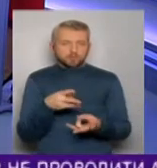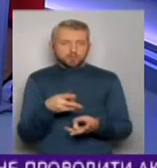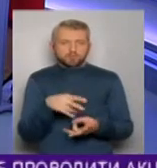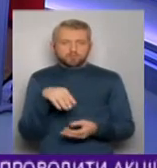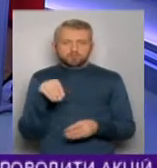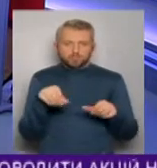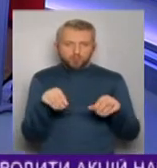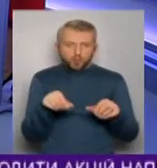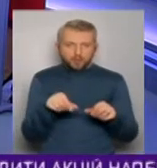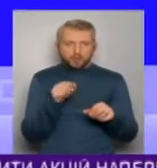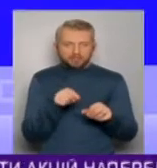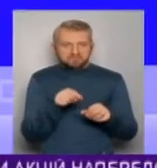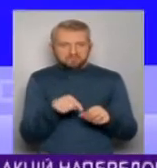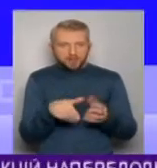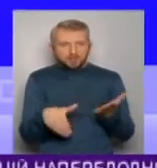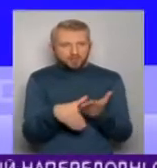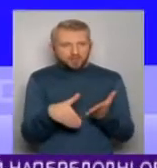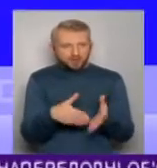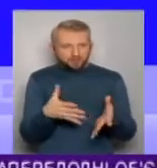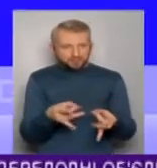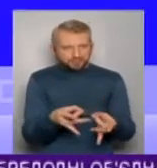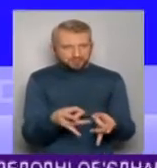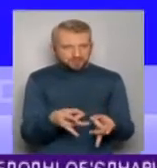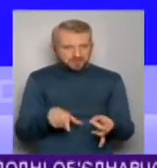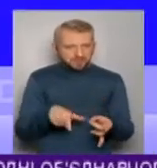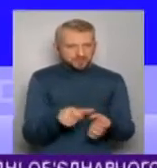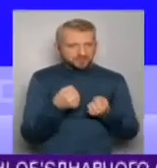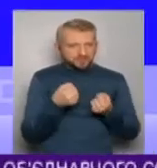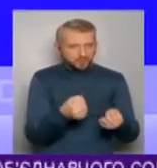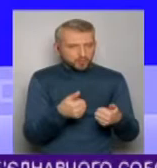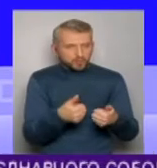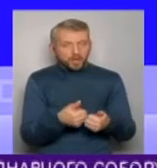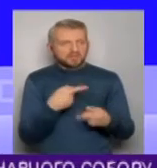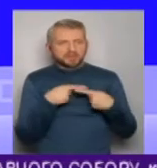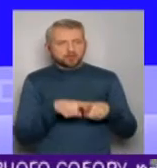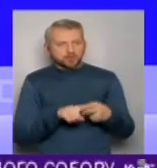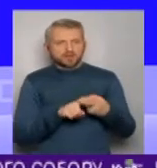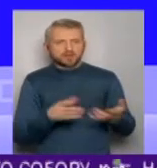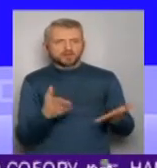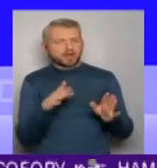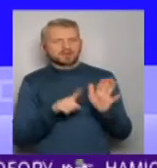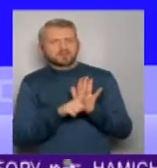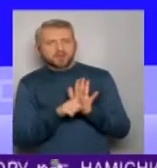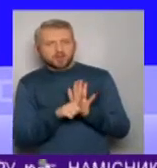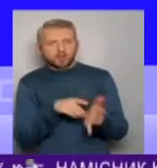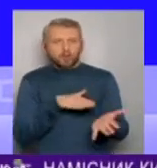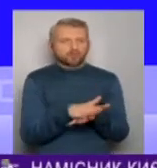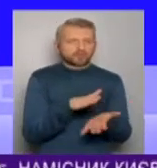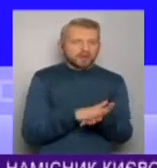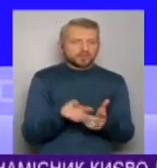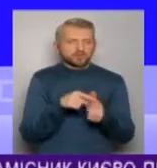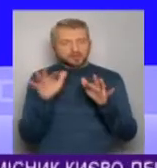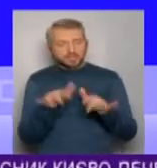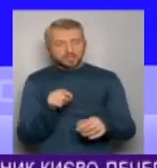дає сцеплення з дорогою. Тобто це вже технологія, в залежності від того, яка температура і ожеледиться чи сніг, там